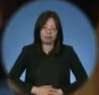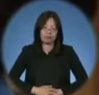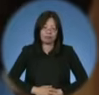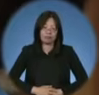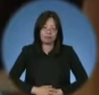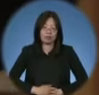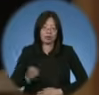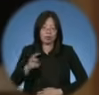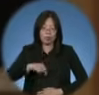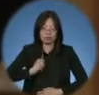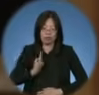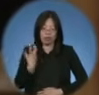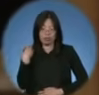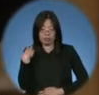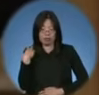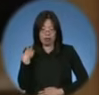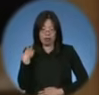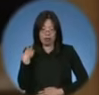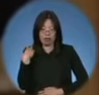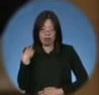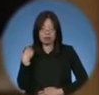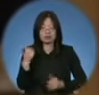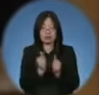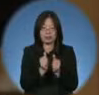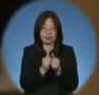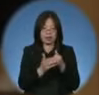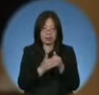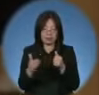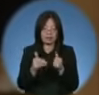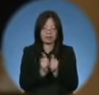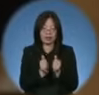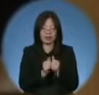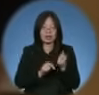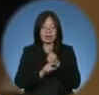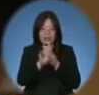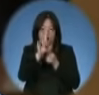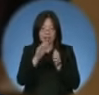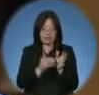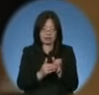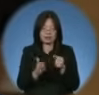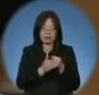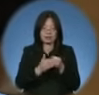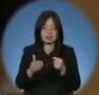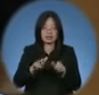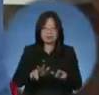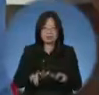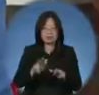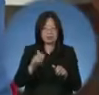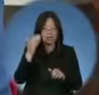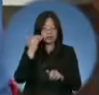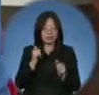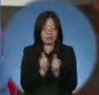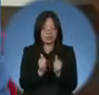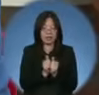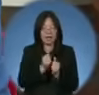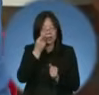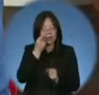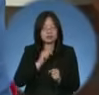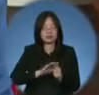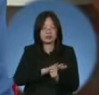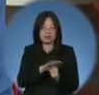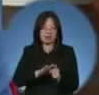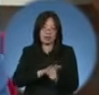그걸 갖다가 또 혼자서 감당을 해야 되고 남자니까 남자라는 것 때문에 그래서 참 우리나라 남자들이 난 참